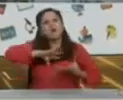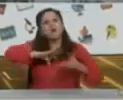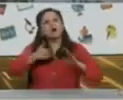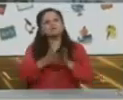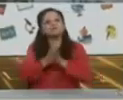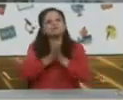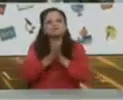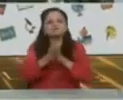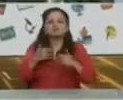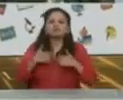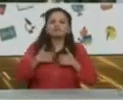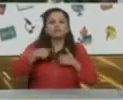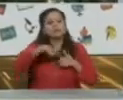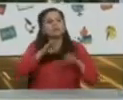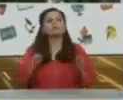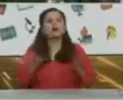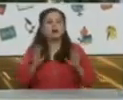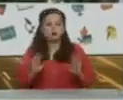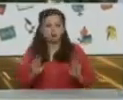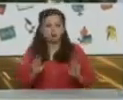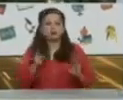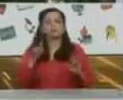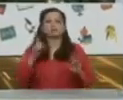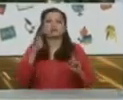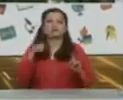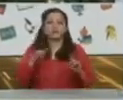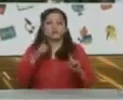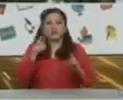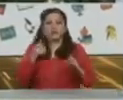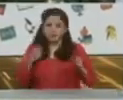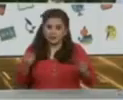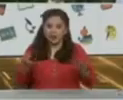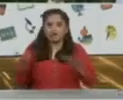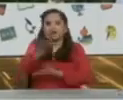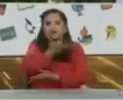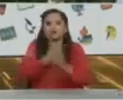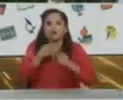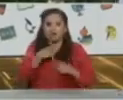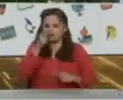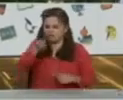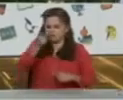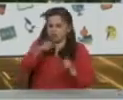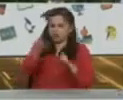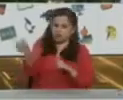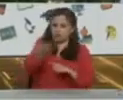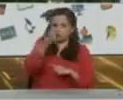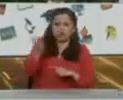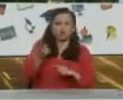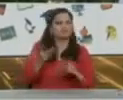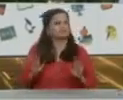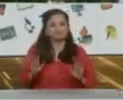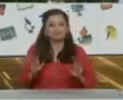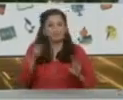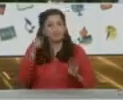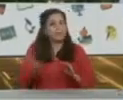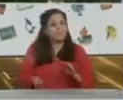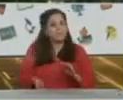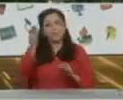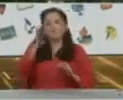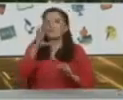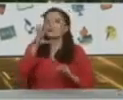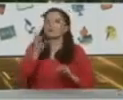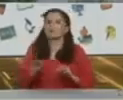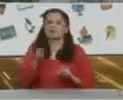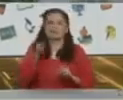लगेगा। यही तो एनवायरनमेंट क्रिएशन होता है जिसकी घर में सबसे ज्यादा जरूरत